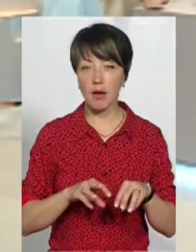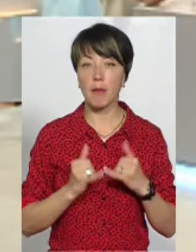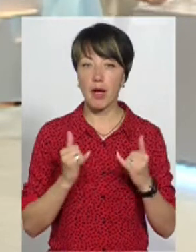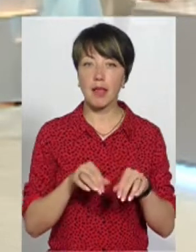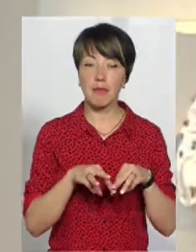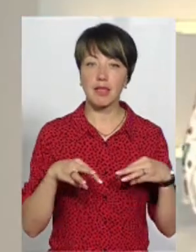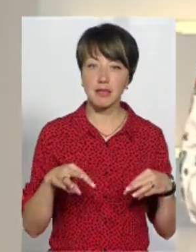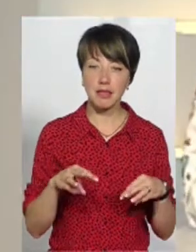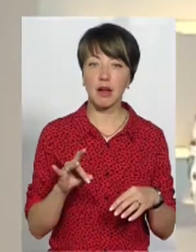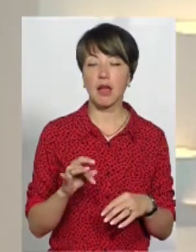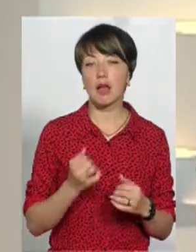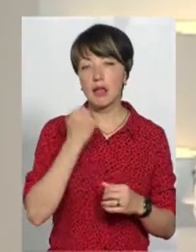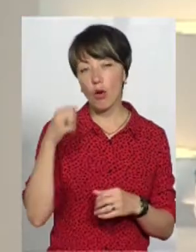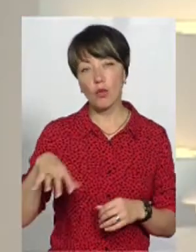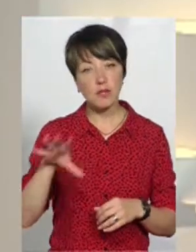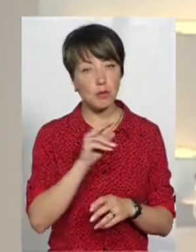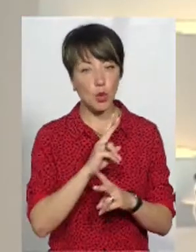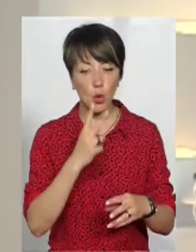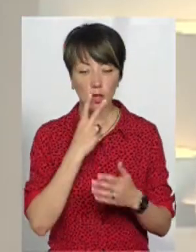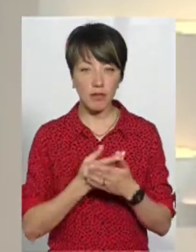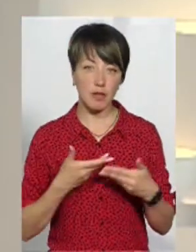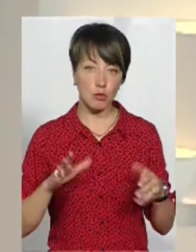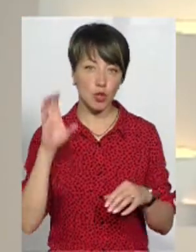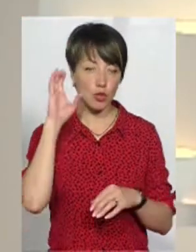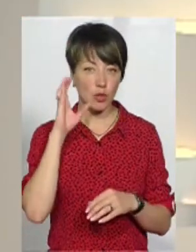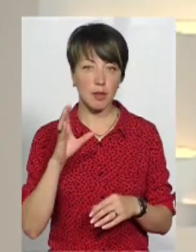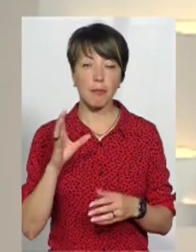міністр. Дякую всім, хто нас дивився і